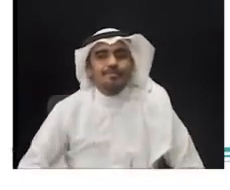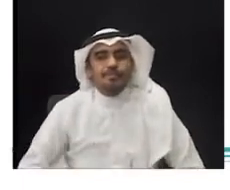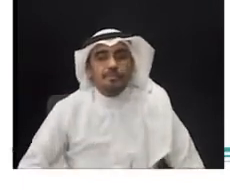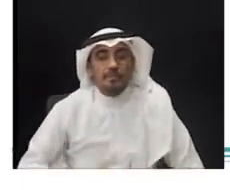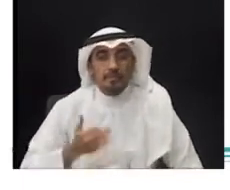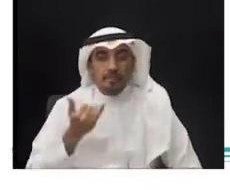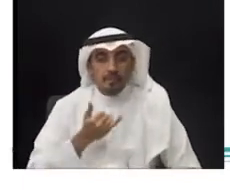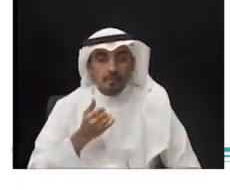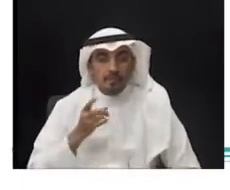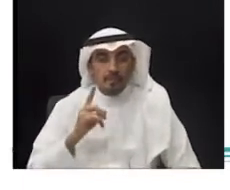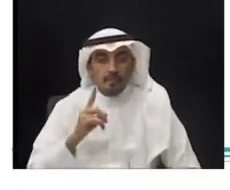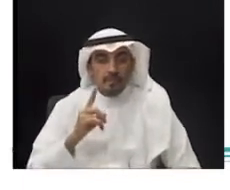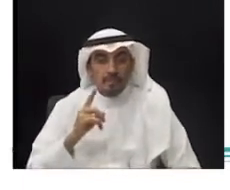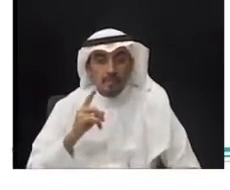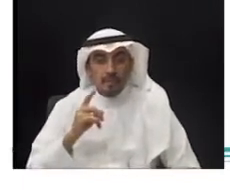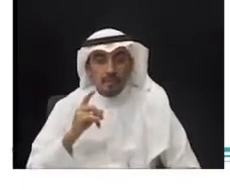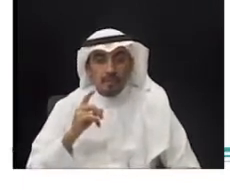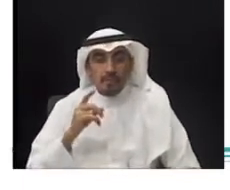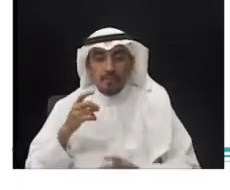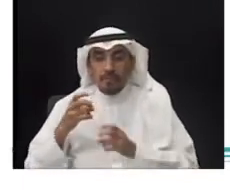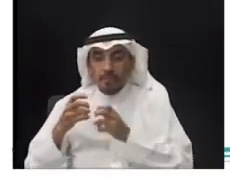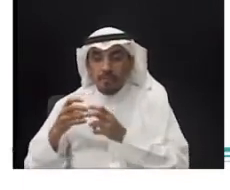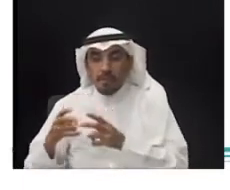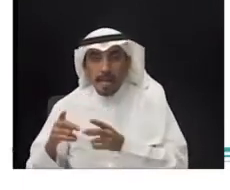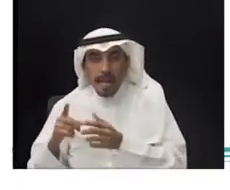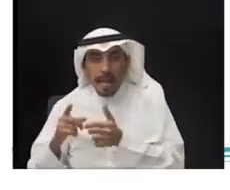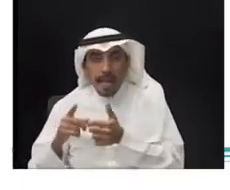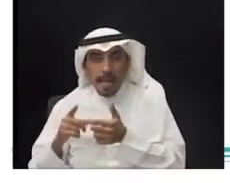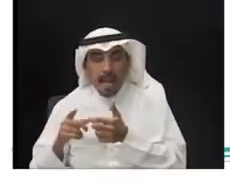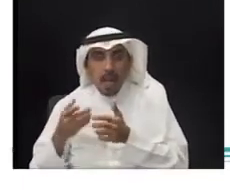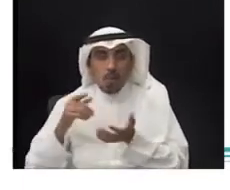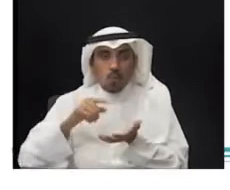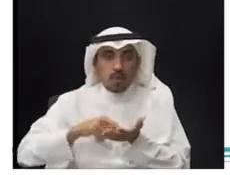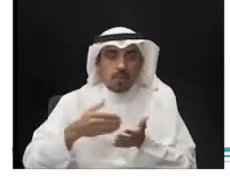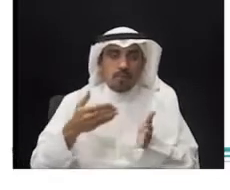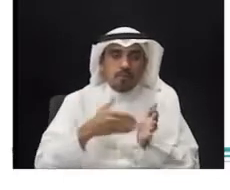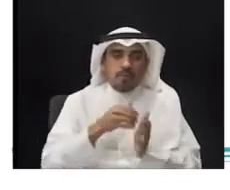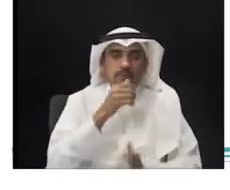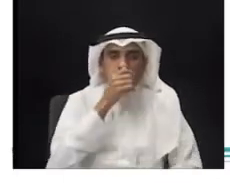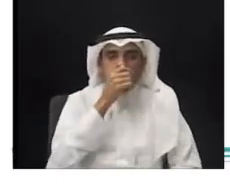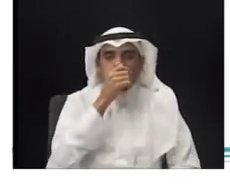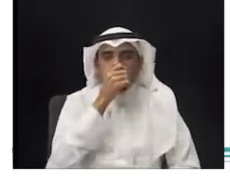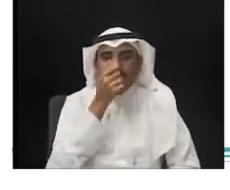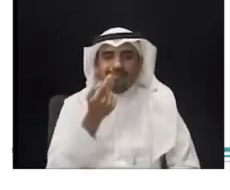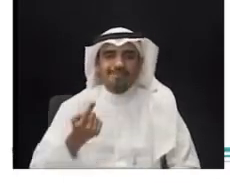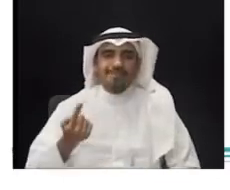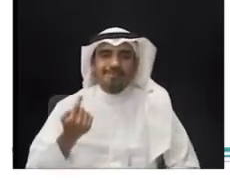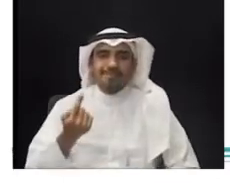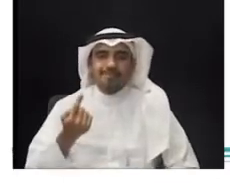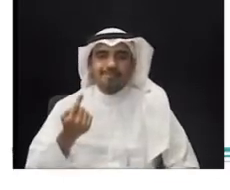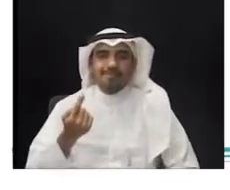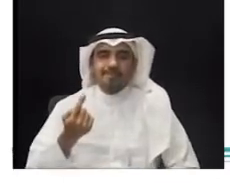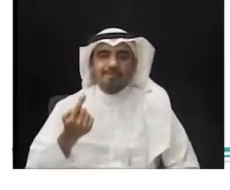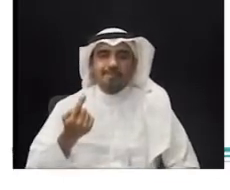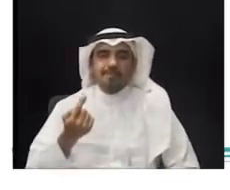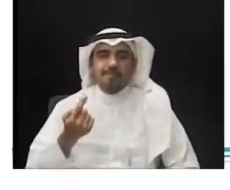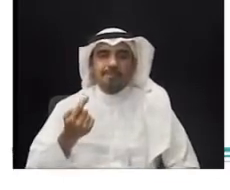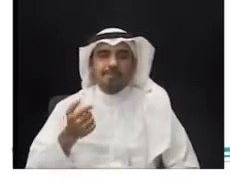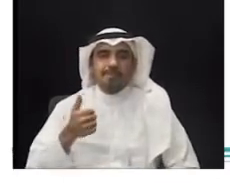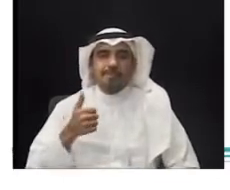لا يهم، ما يهمنا هو وجود الهمزة في البداية أو في المنتصف أو في النهاية. إذن تبقى